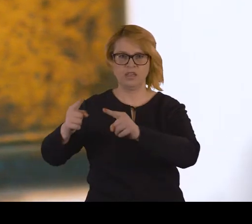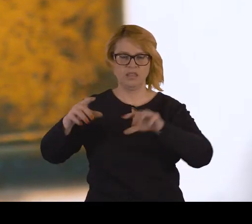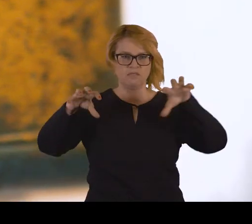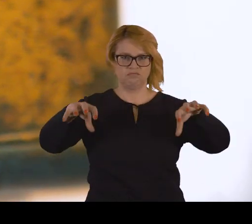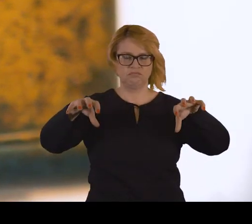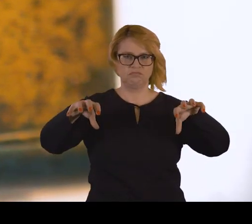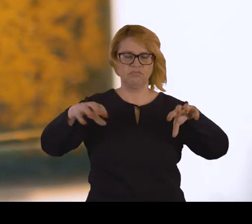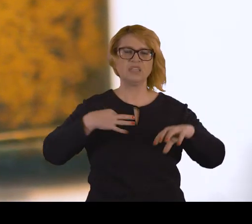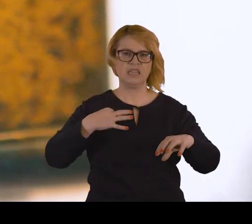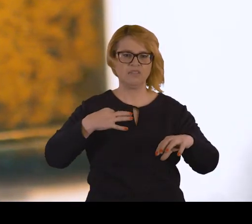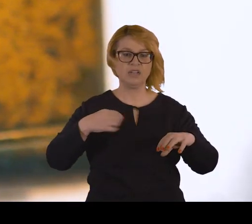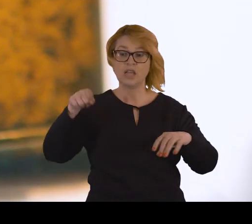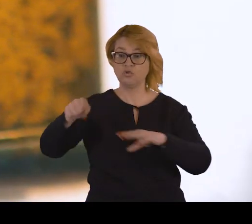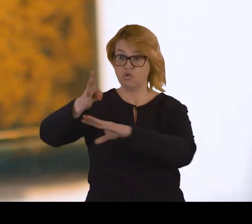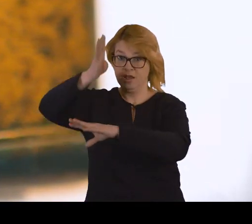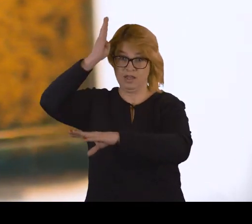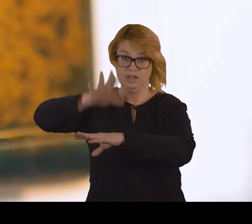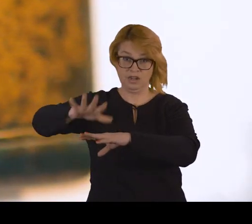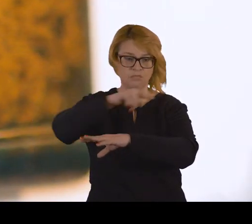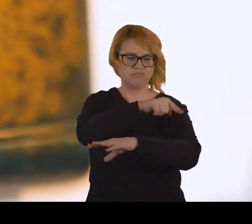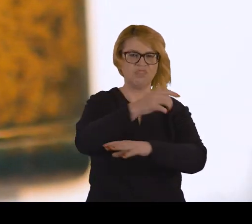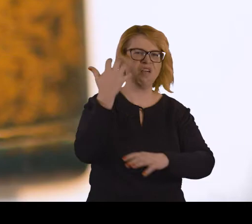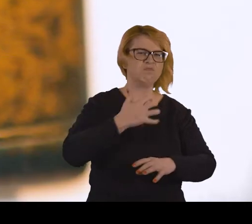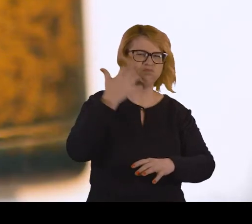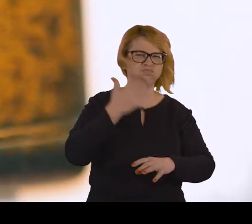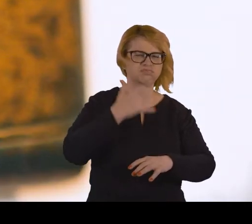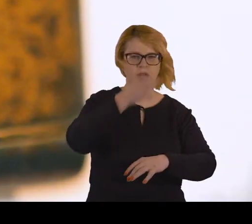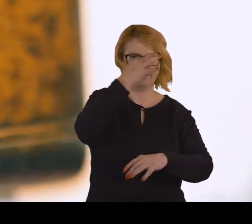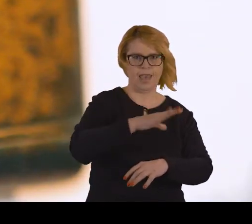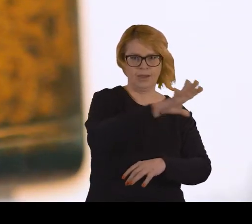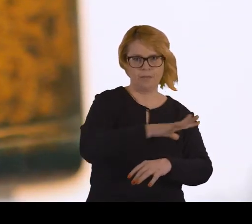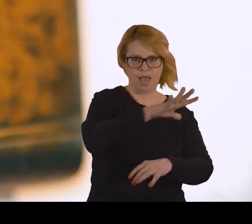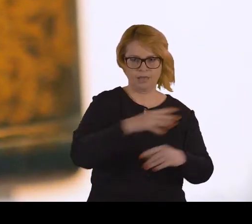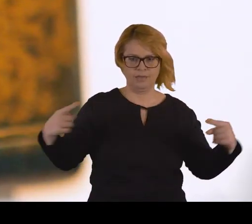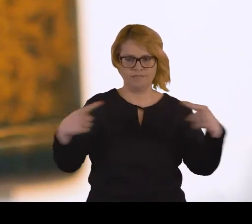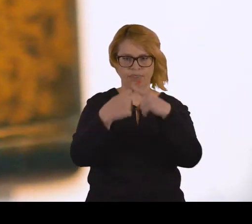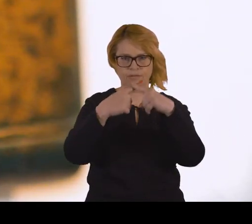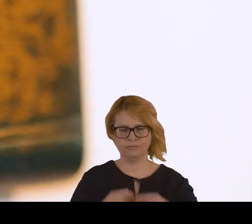civilizácií reprezentovaných Rímskou ríšou a barbarskými Germánmi.